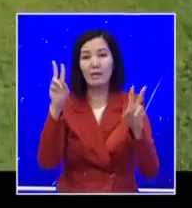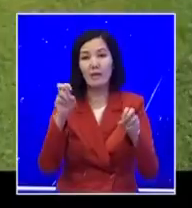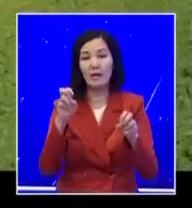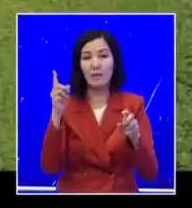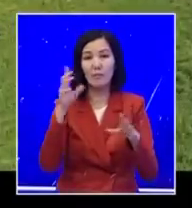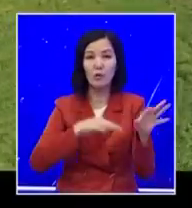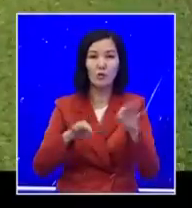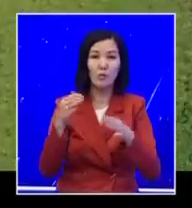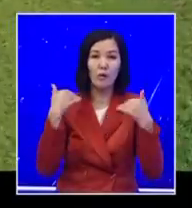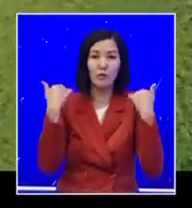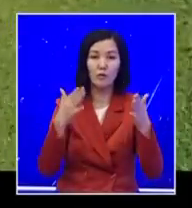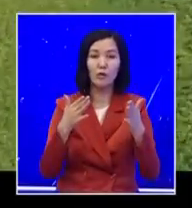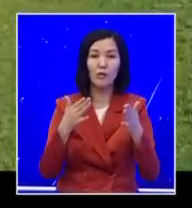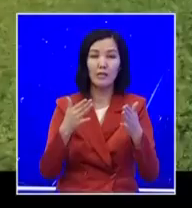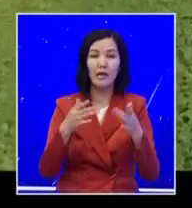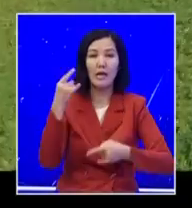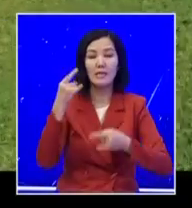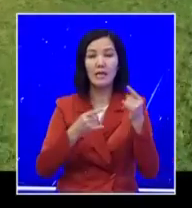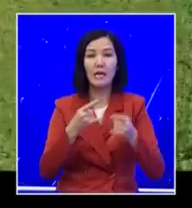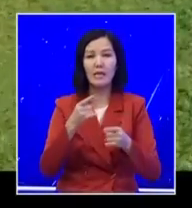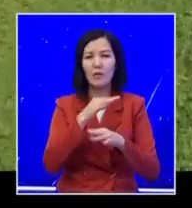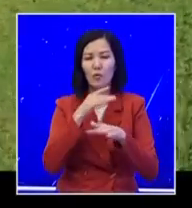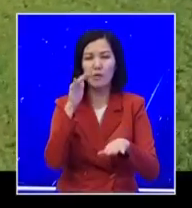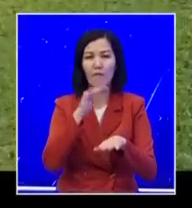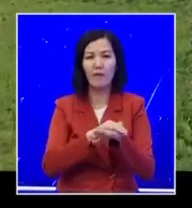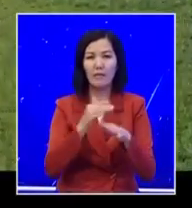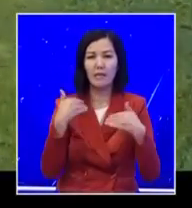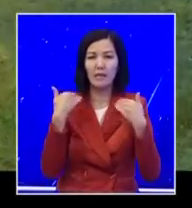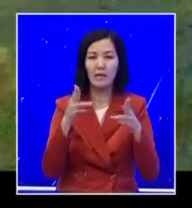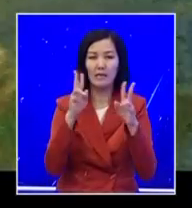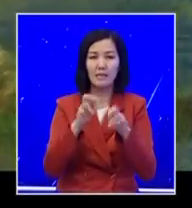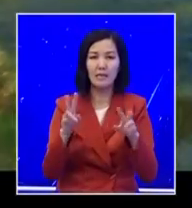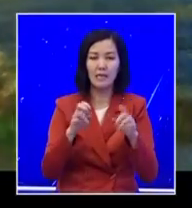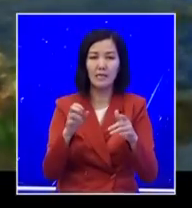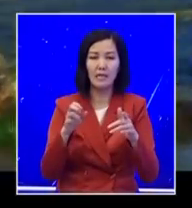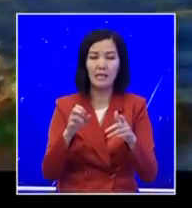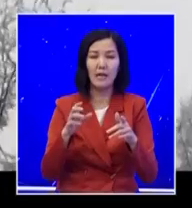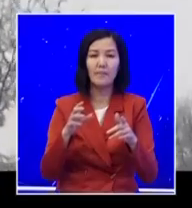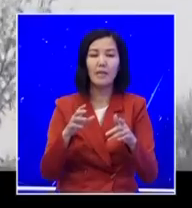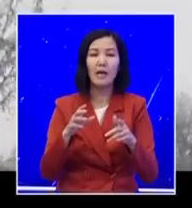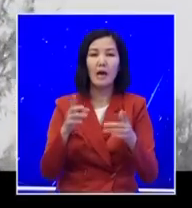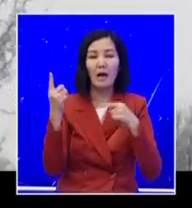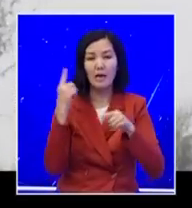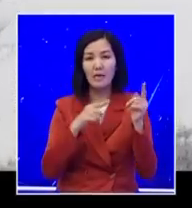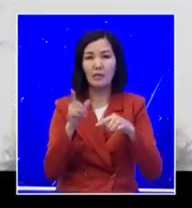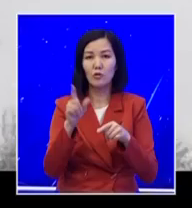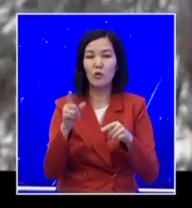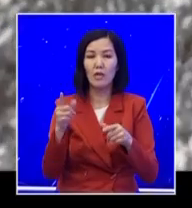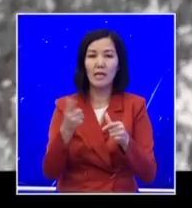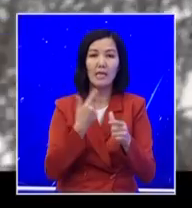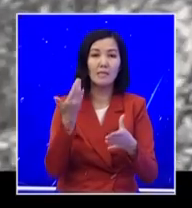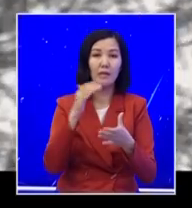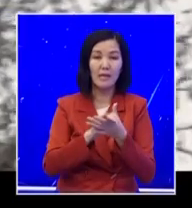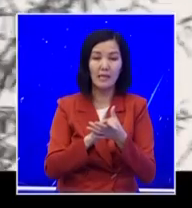төл туындысы арқылы сіресіп жатқан небір деректердің көбесі сөгілді. Аңыз тұлғалар есімі елге танылды.